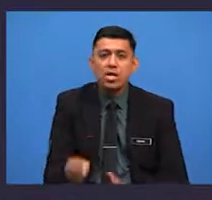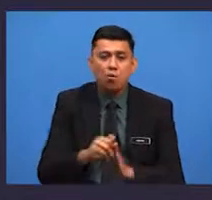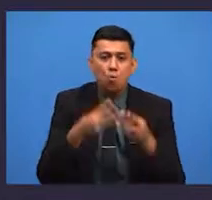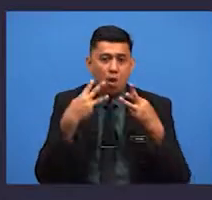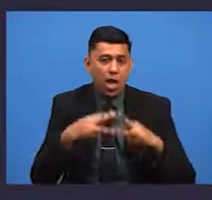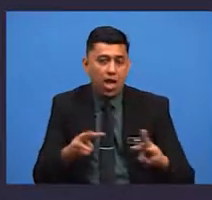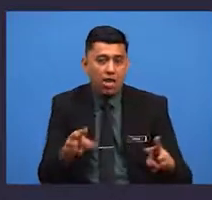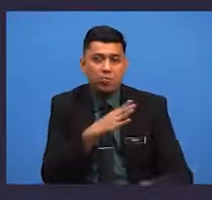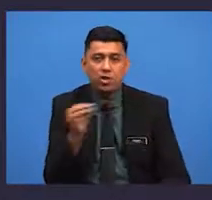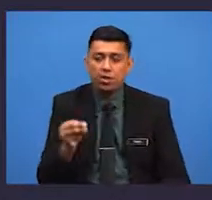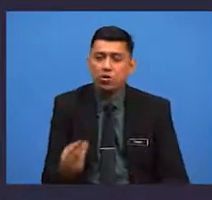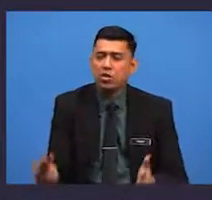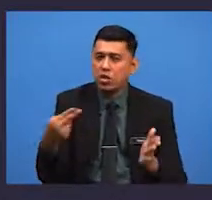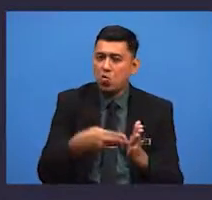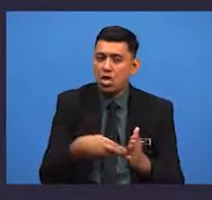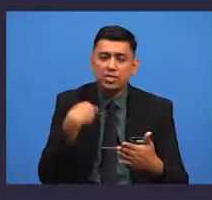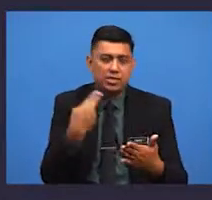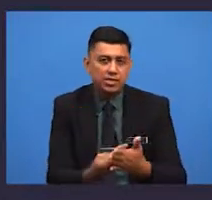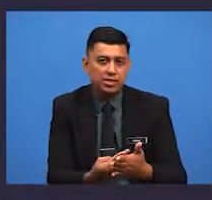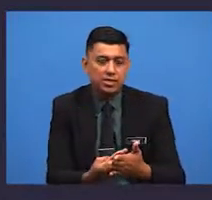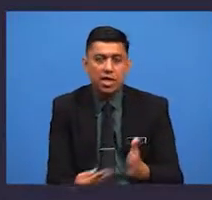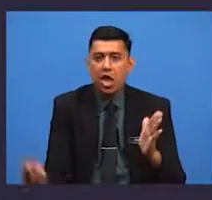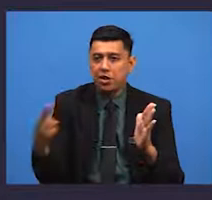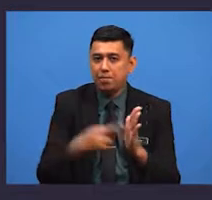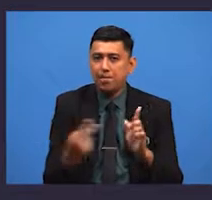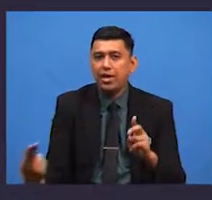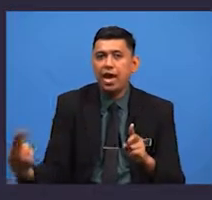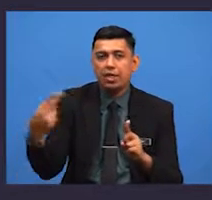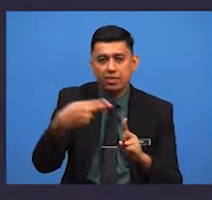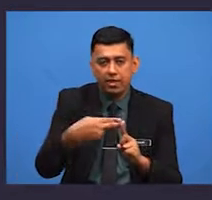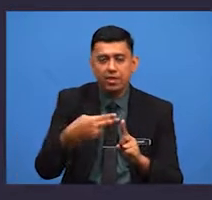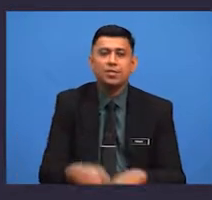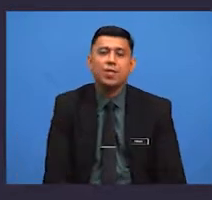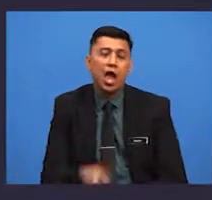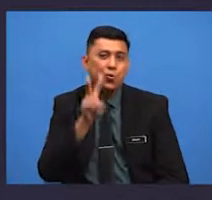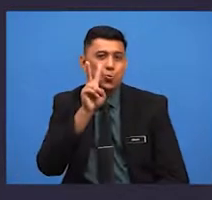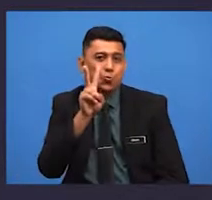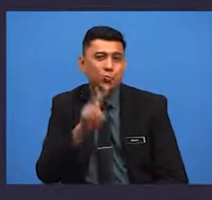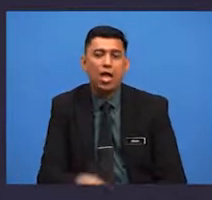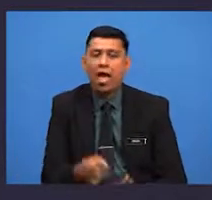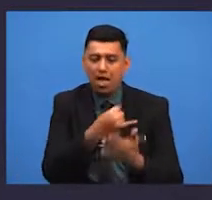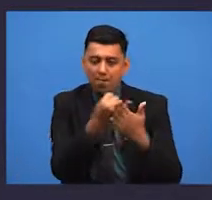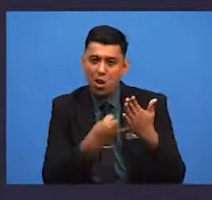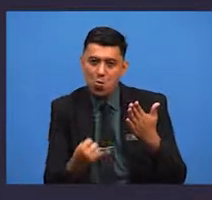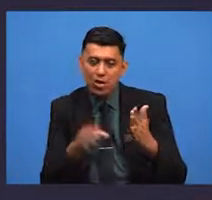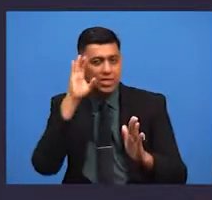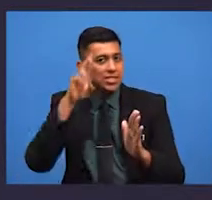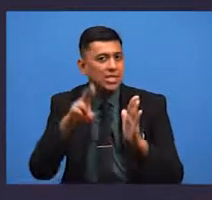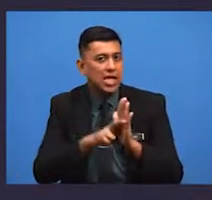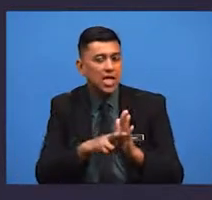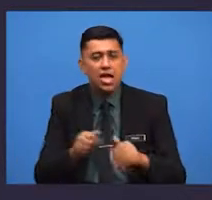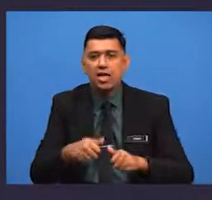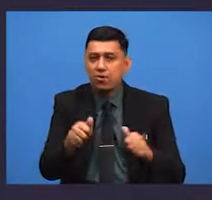while dan ulang sehingga repeat until. Kedua, melukis carta alir